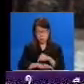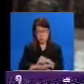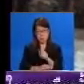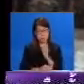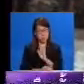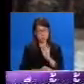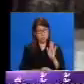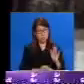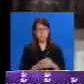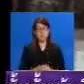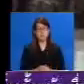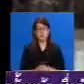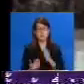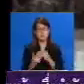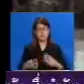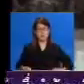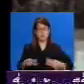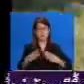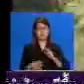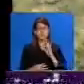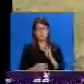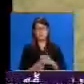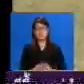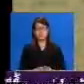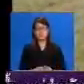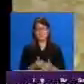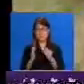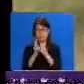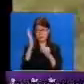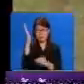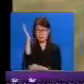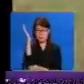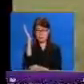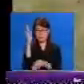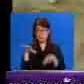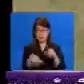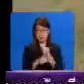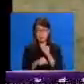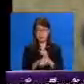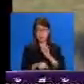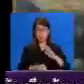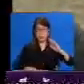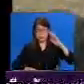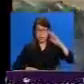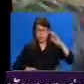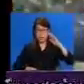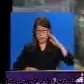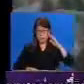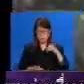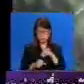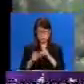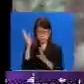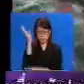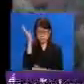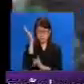มกับวิถีชีวิตของเขาด้วย การลงไปปฏิบัติงานของทหารต่างถิ่นในพื้นที่3จังหวัดชายแดนภาค